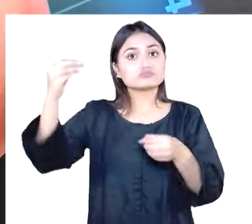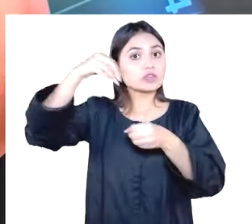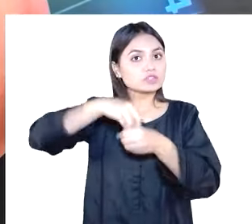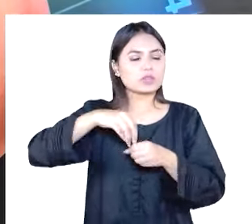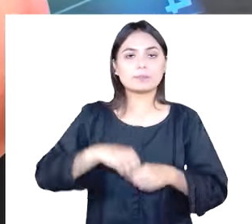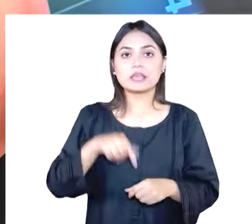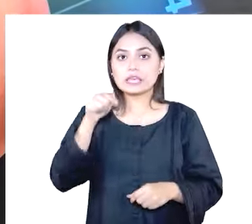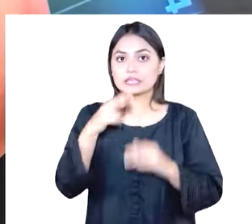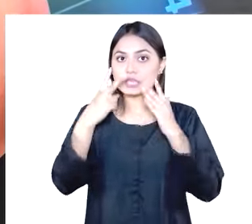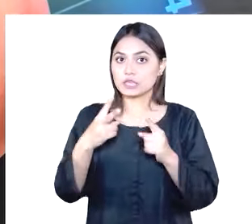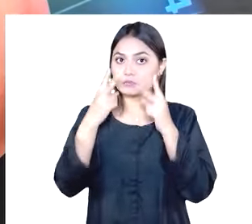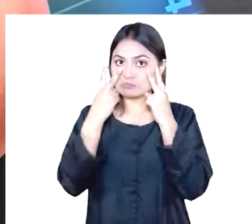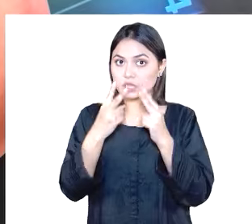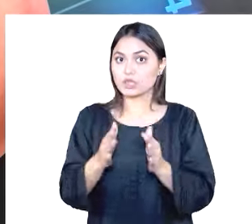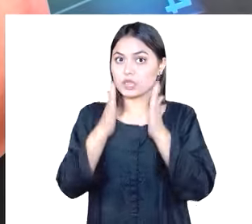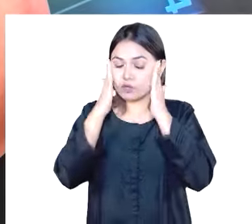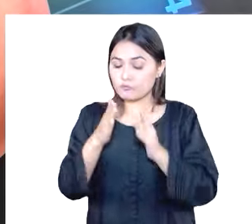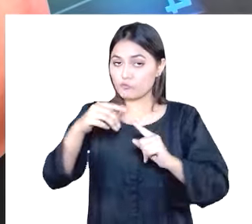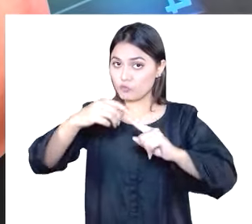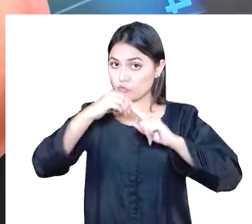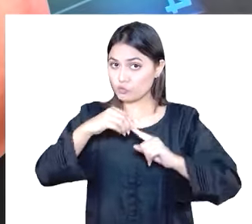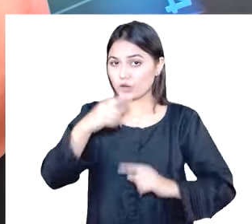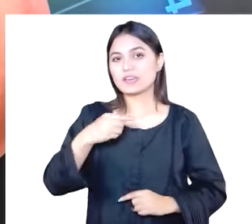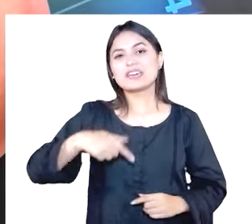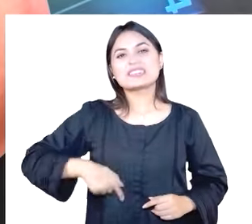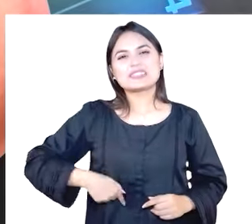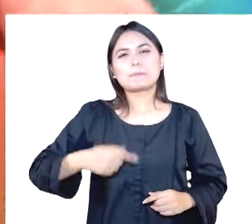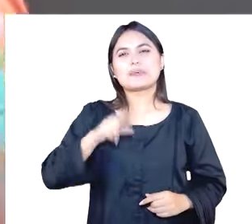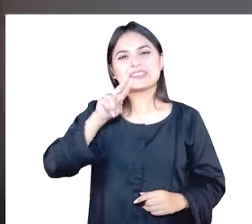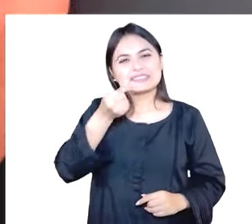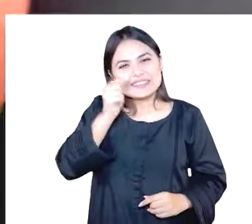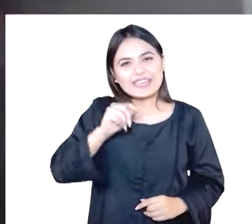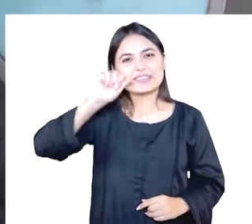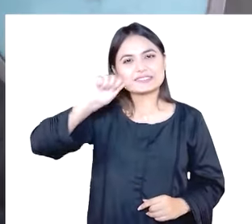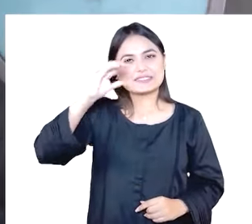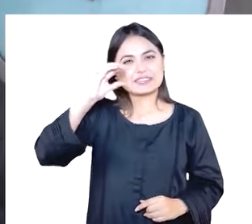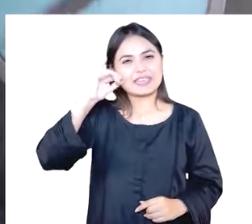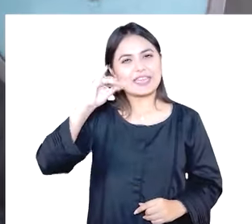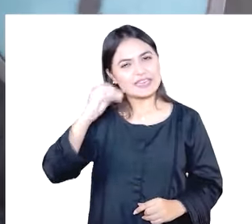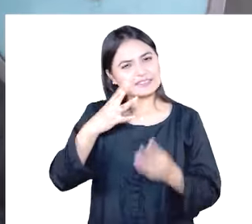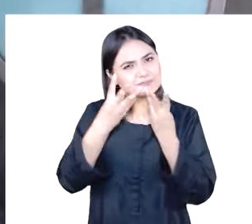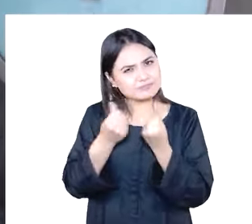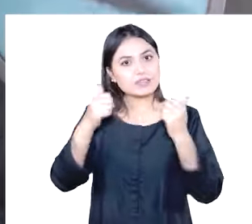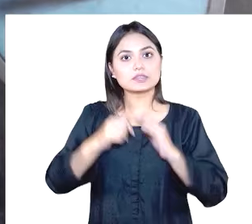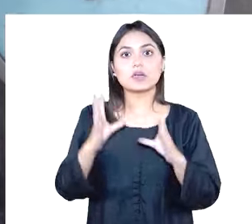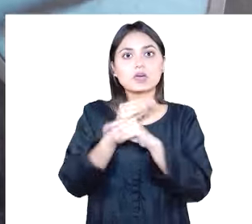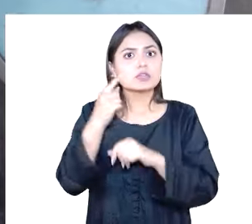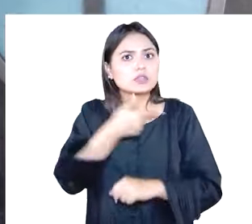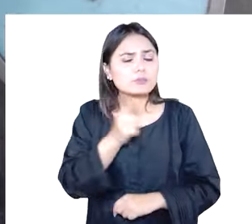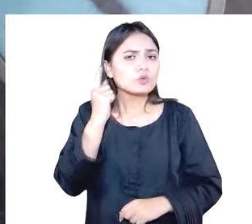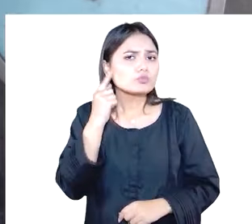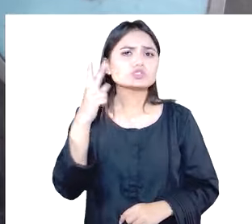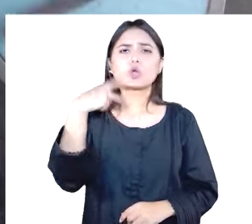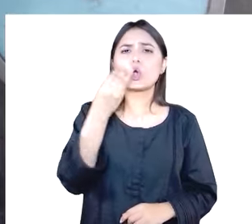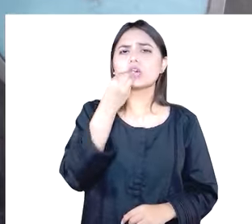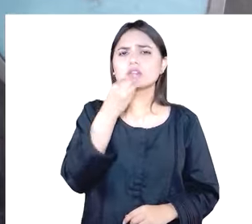है इस बात को यकीनी बनाते हैं कि तेजाब अत खत्म हो जाए मैंने अक्सर लोगों को यह सवाल पूछते हुए भी सुना है कि कौन